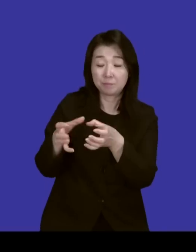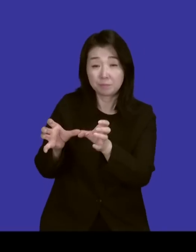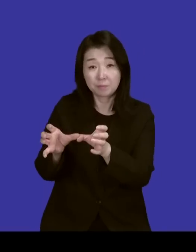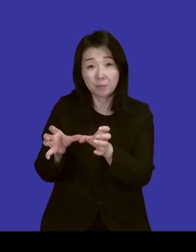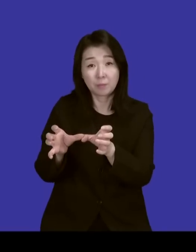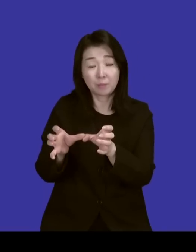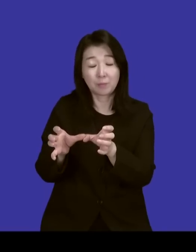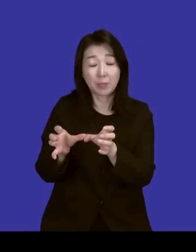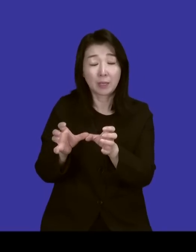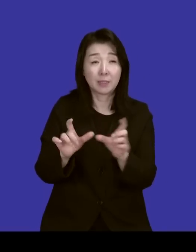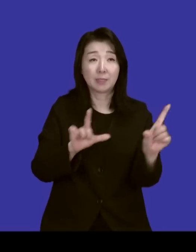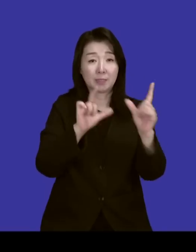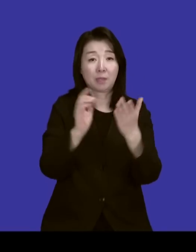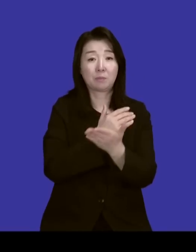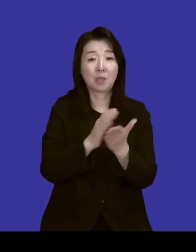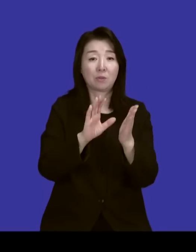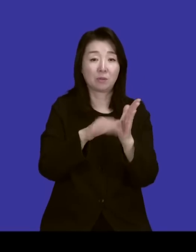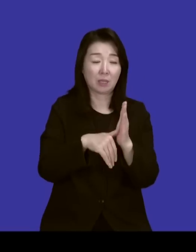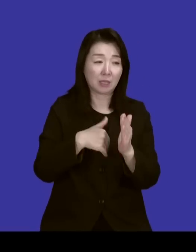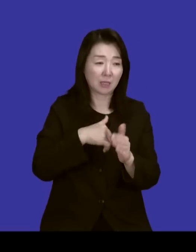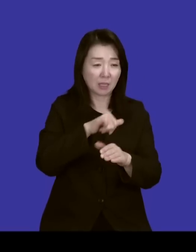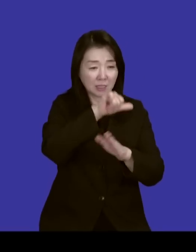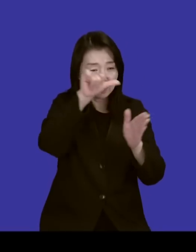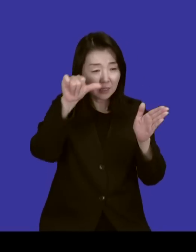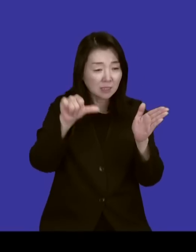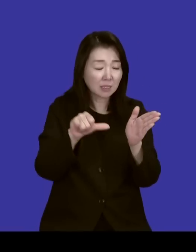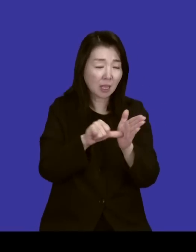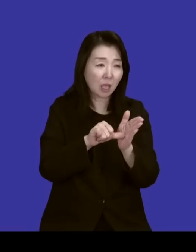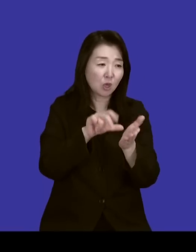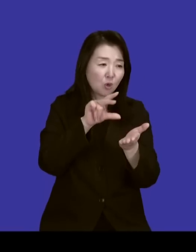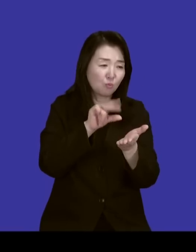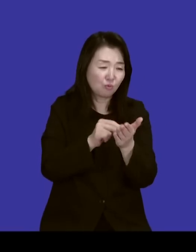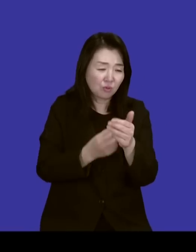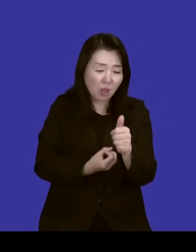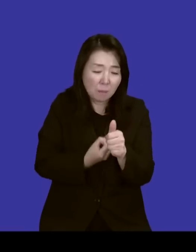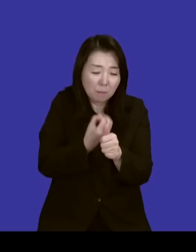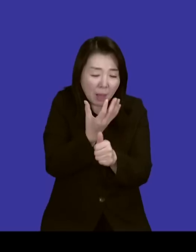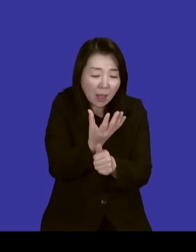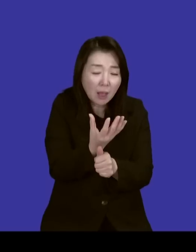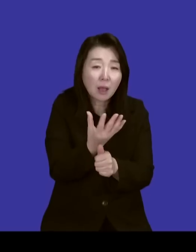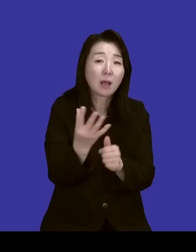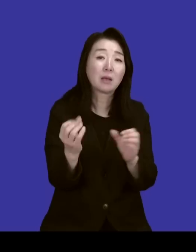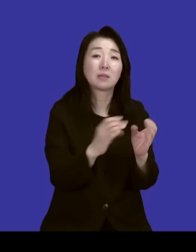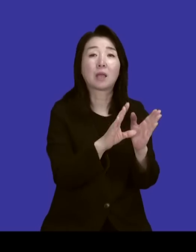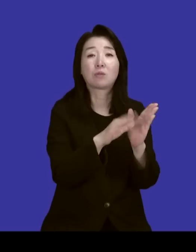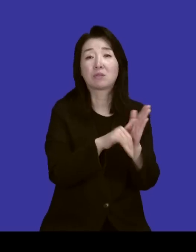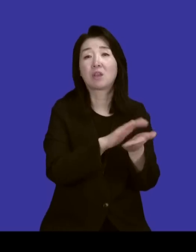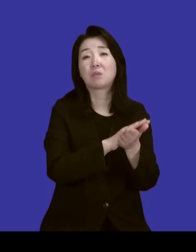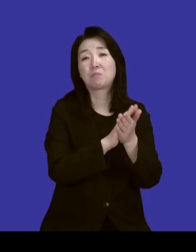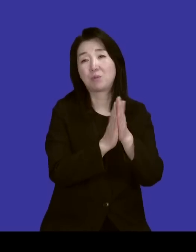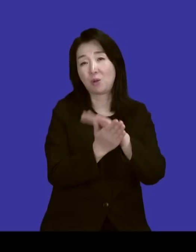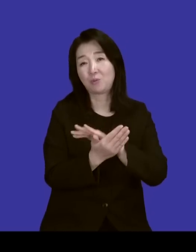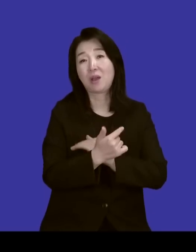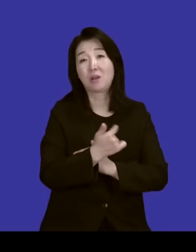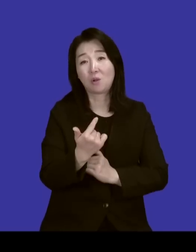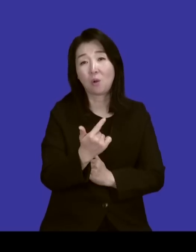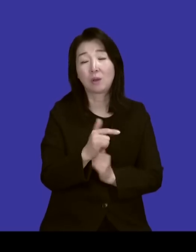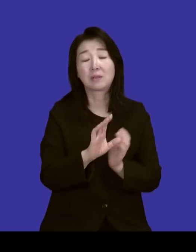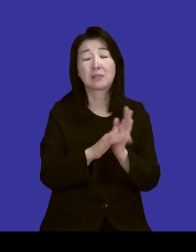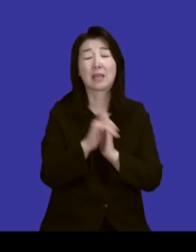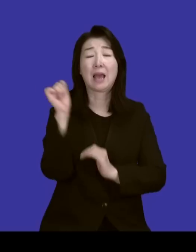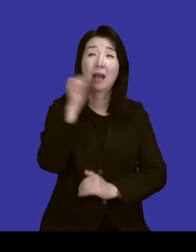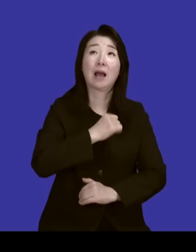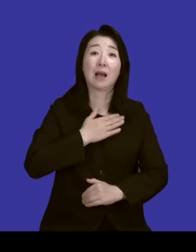때 자기 인생의 문제를 꺼내놓고 서로 기도할 때 거기서 변화가 일어나더라고요. 그때 딱 깨달아진